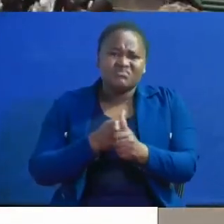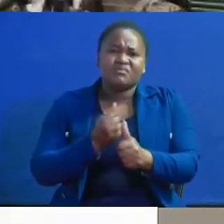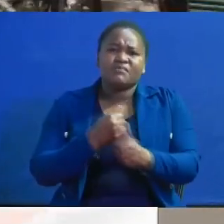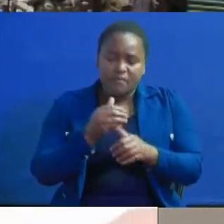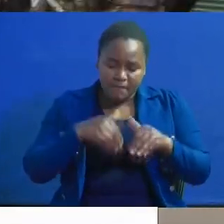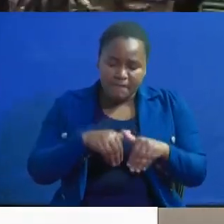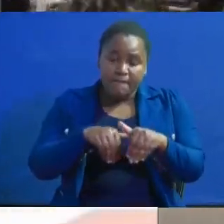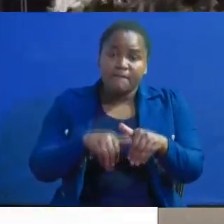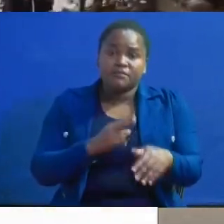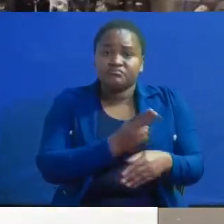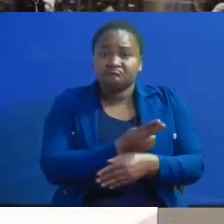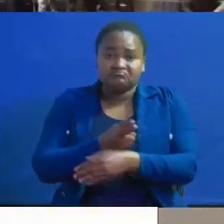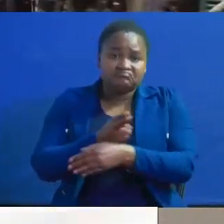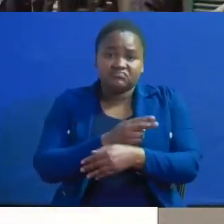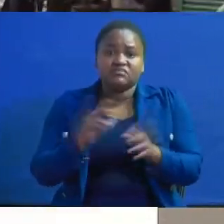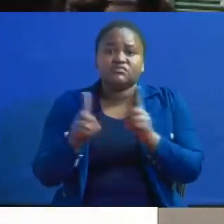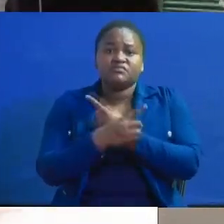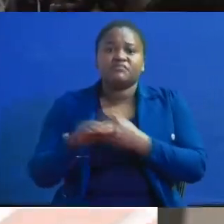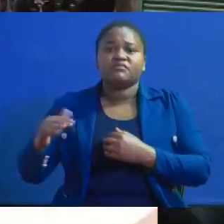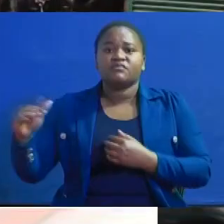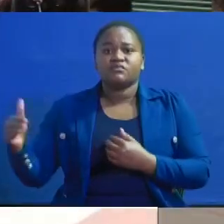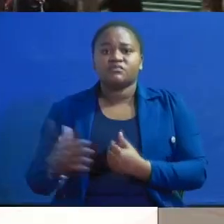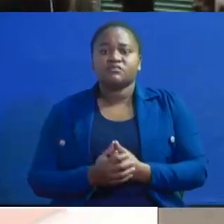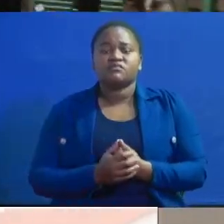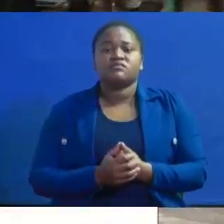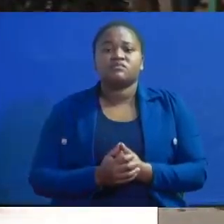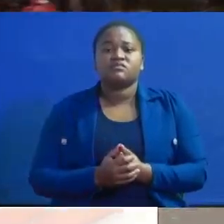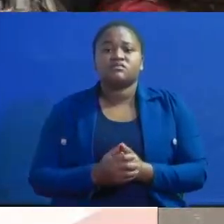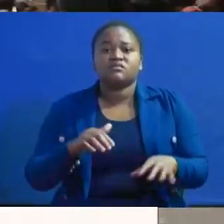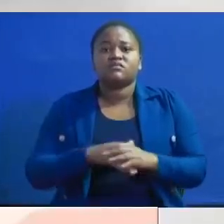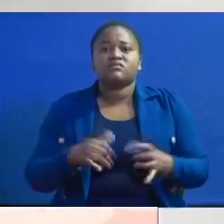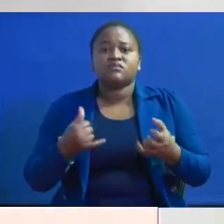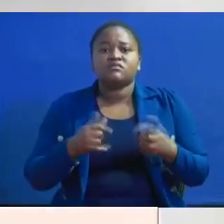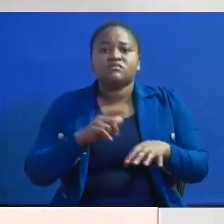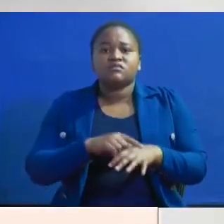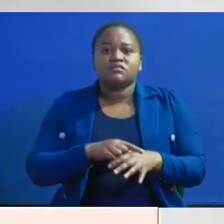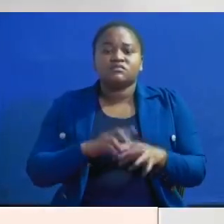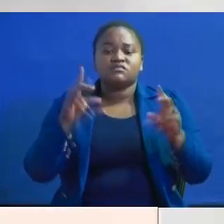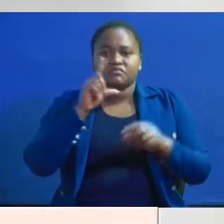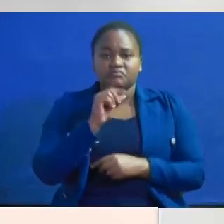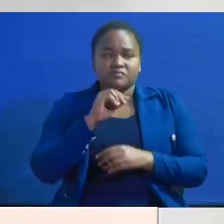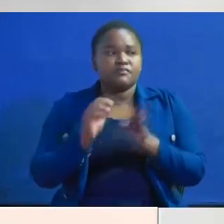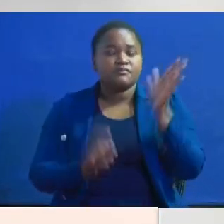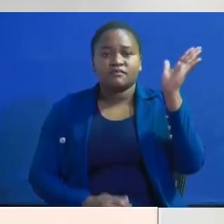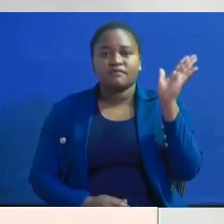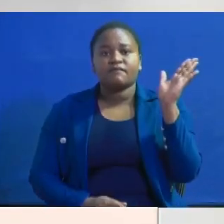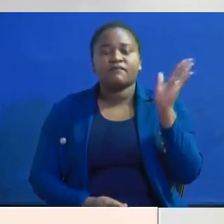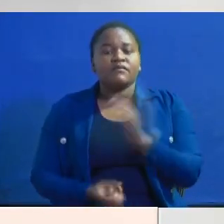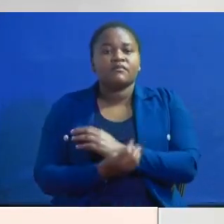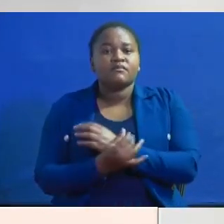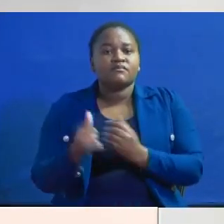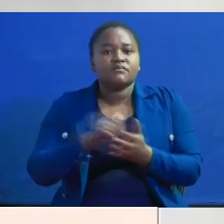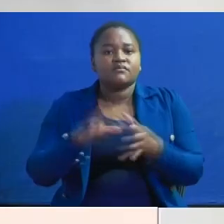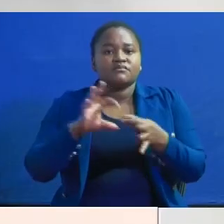maandamano katika kaunti mbalimbali. Katika taarifa yake kwenye ukurasa wa X, Raila alieleza